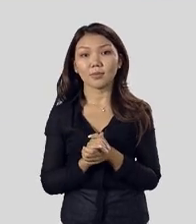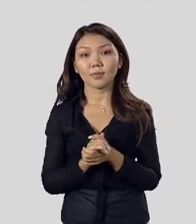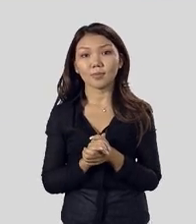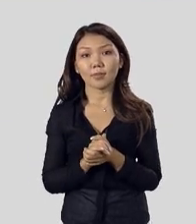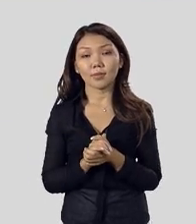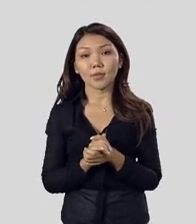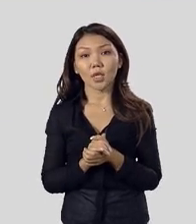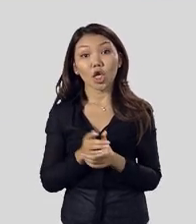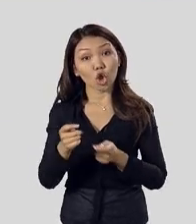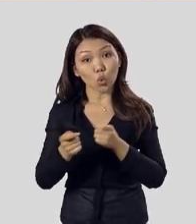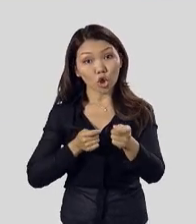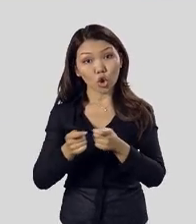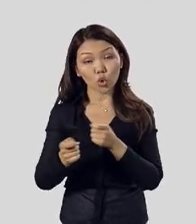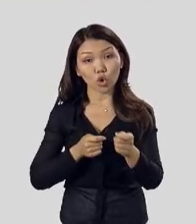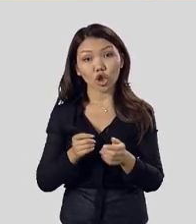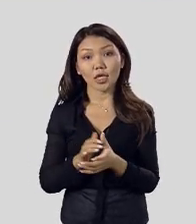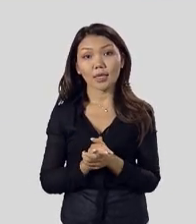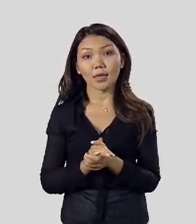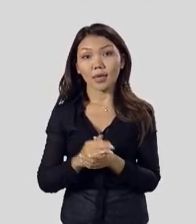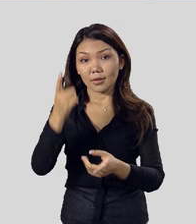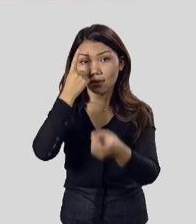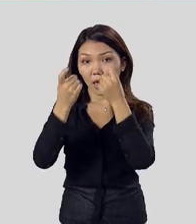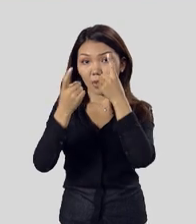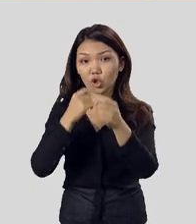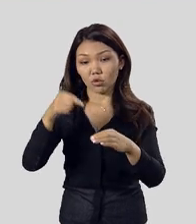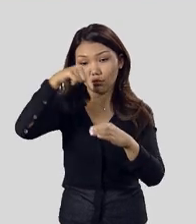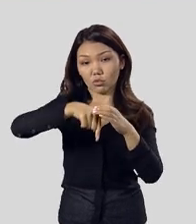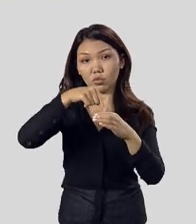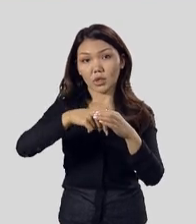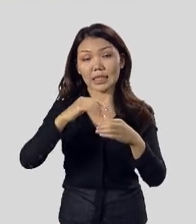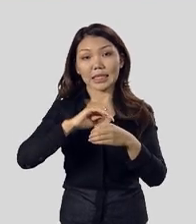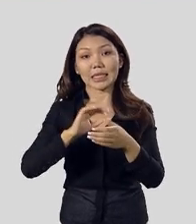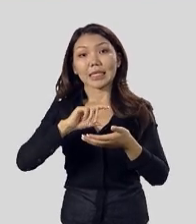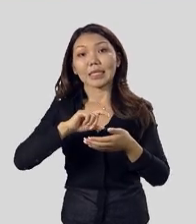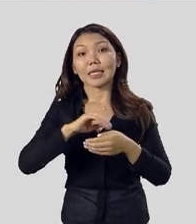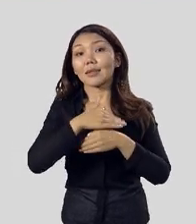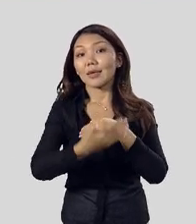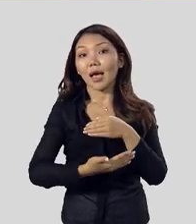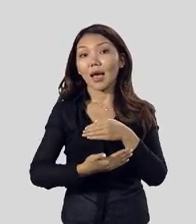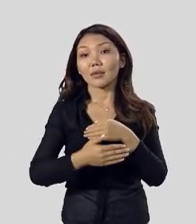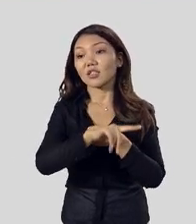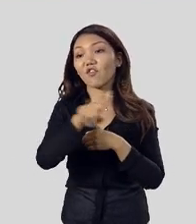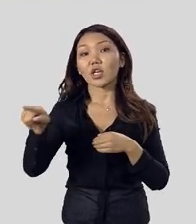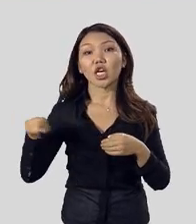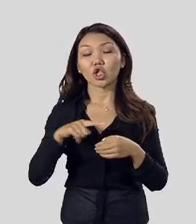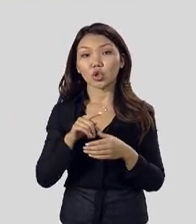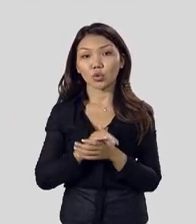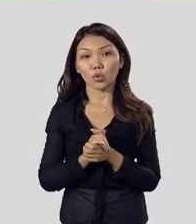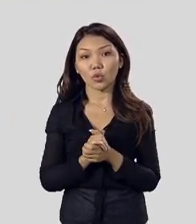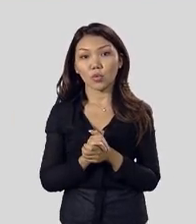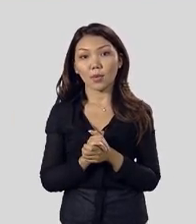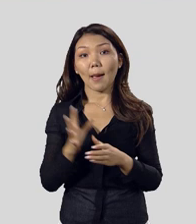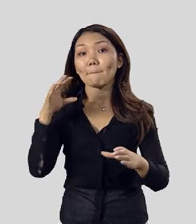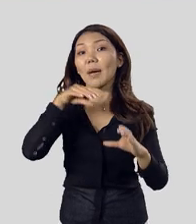и регулирующие сообщения внутренних тканей с внешней средой поглощение и